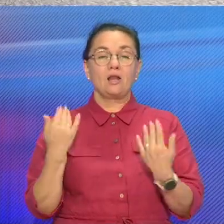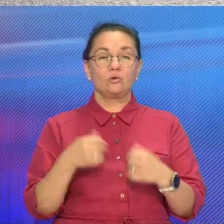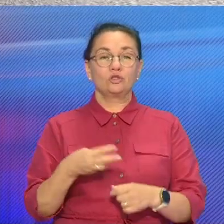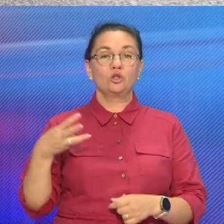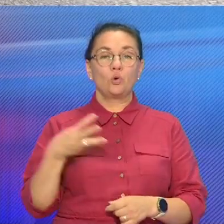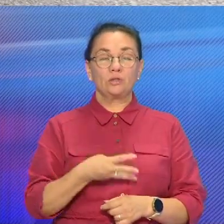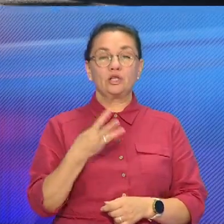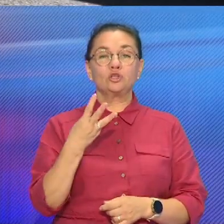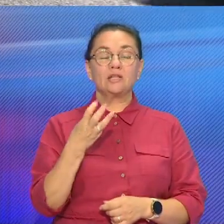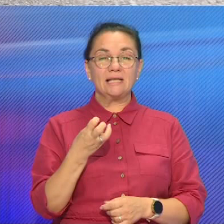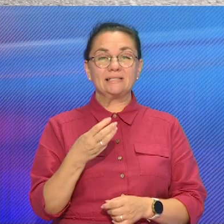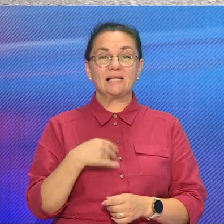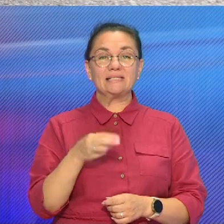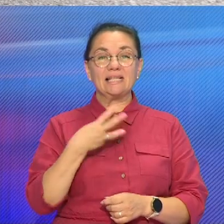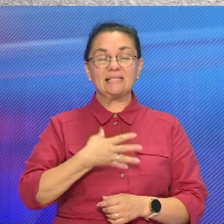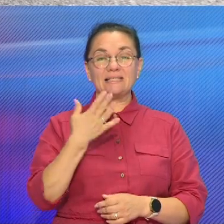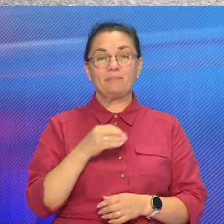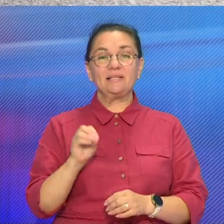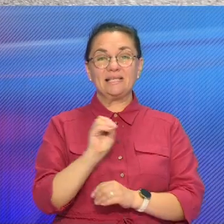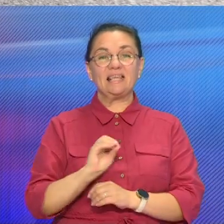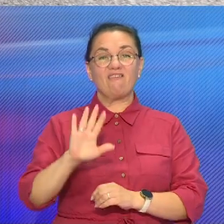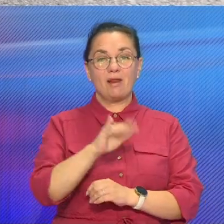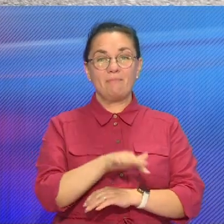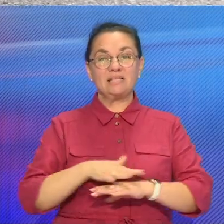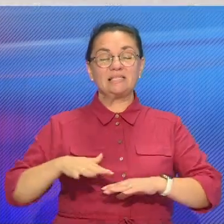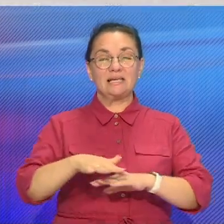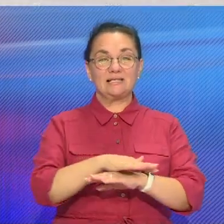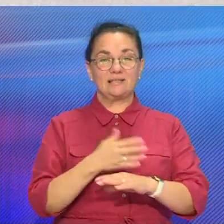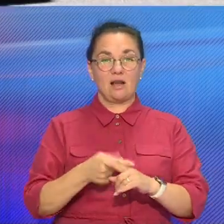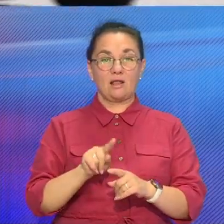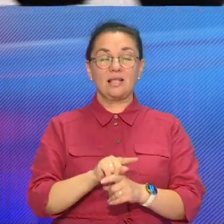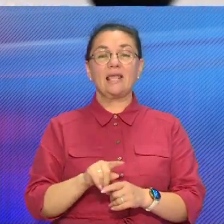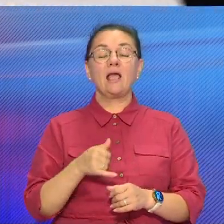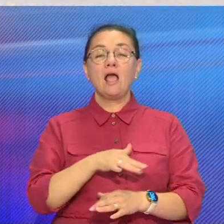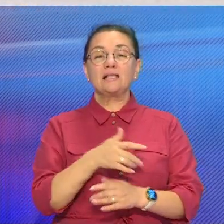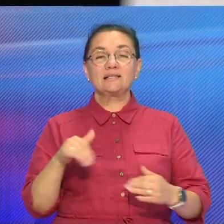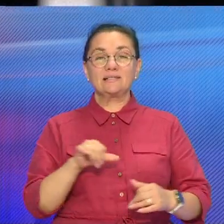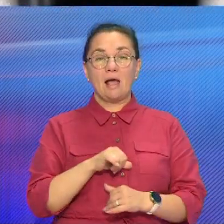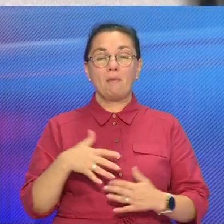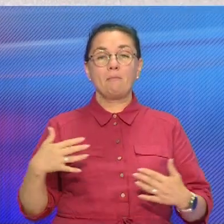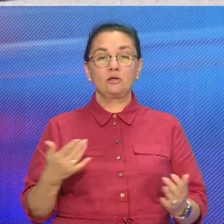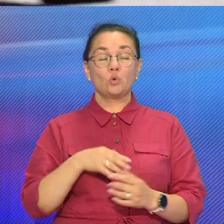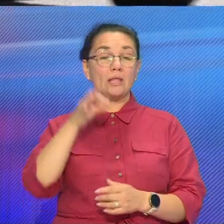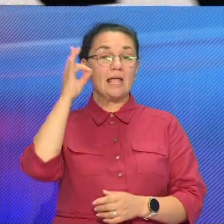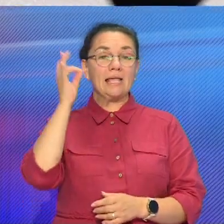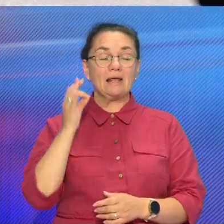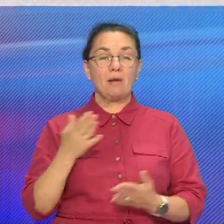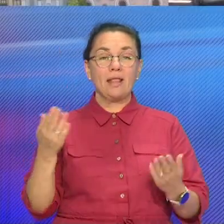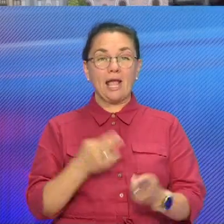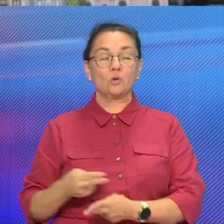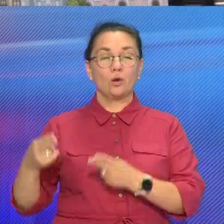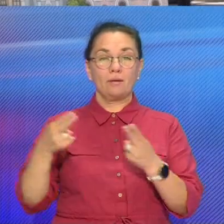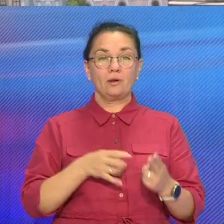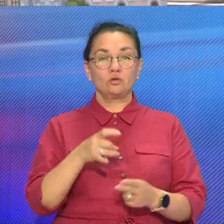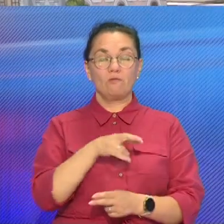3300 замежнікаў з 35 еўрапейскіх краін. Па-ранейшаму сярод гасцей найбольш жыхароў Германіі, якія едуць у Беларусь па